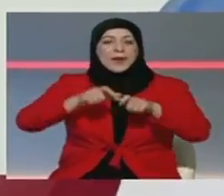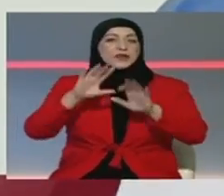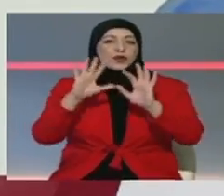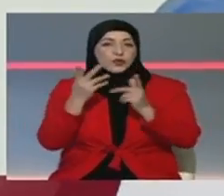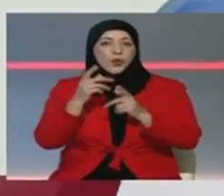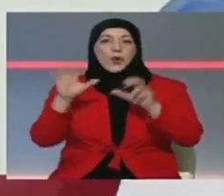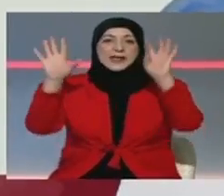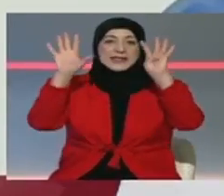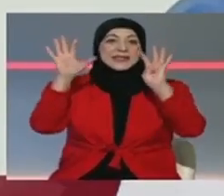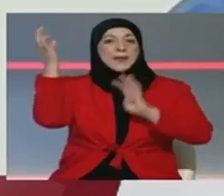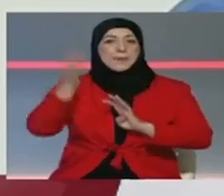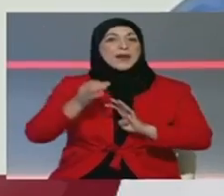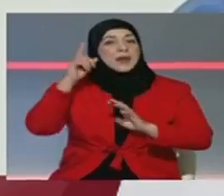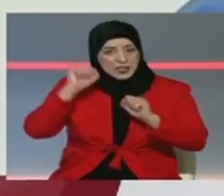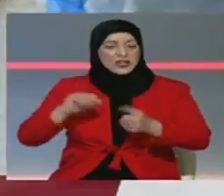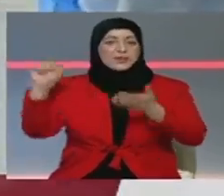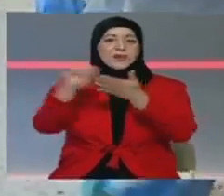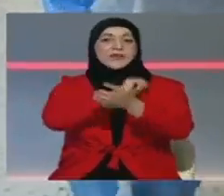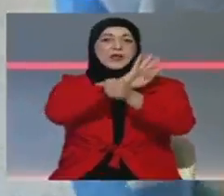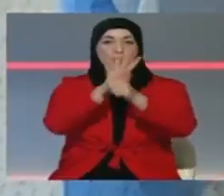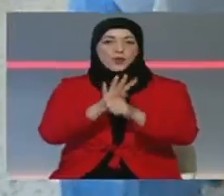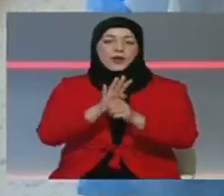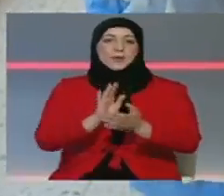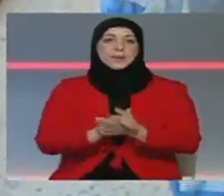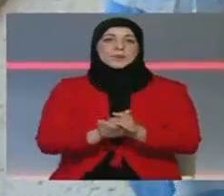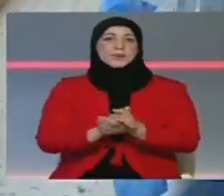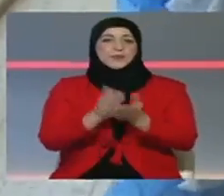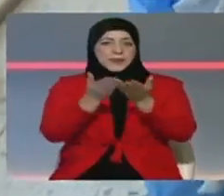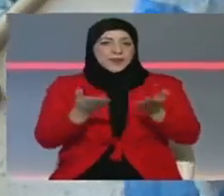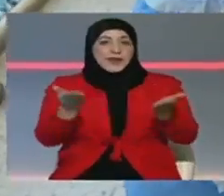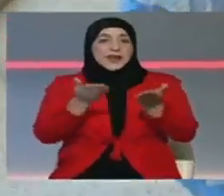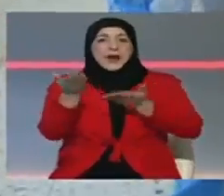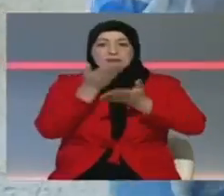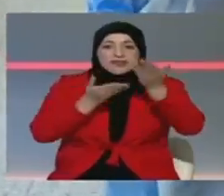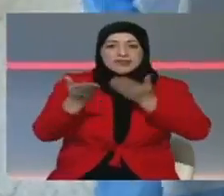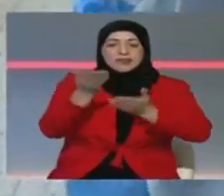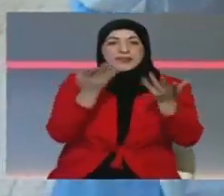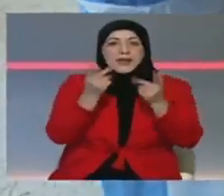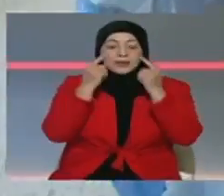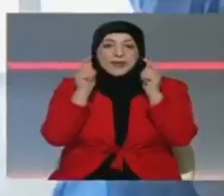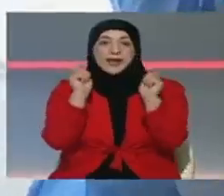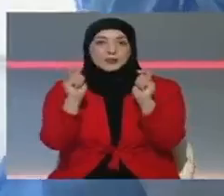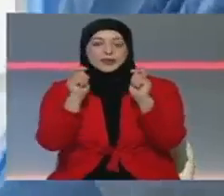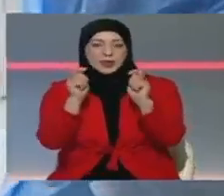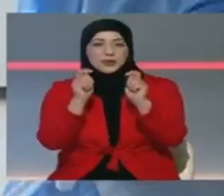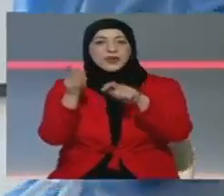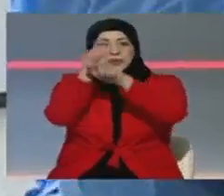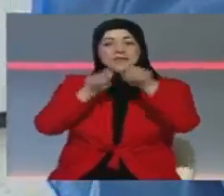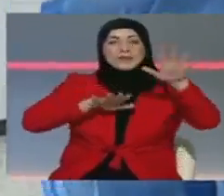هو اللي باش يخلينا نتخلصوا من هالوباء. ويبقى التعامل الحذر واليقظة والالتزام